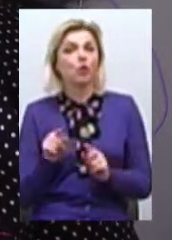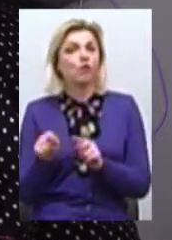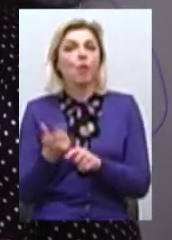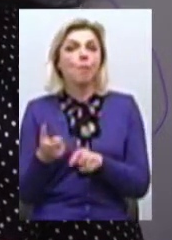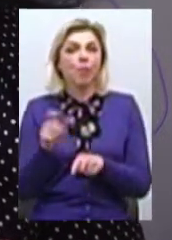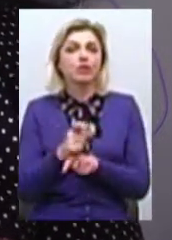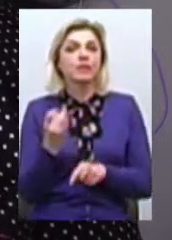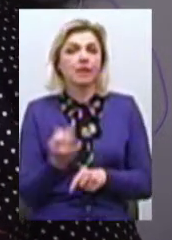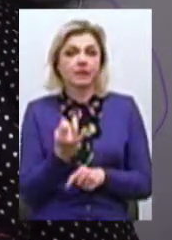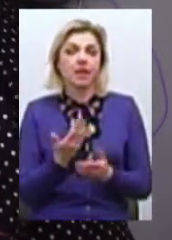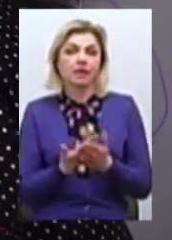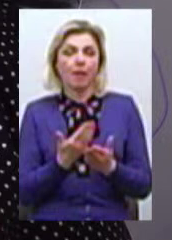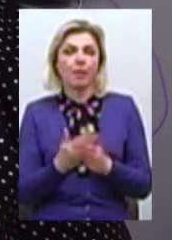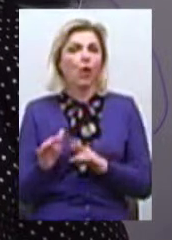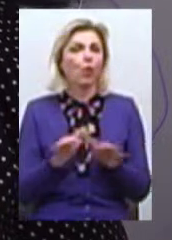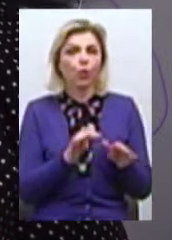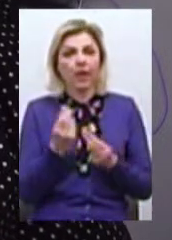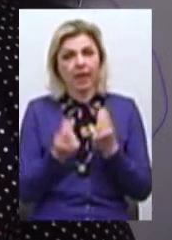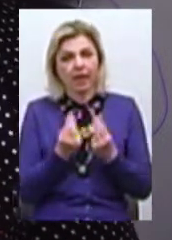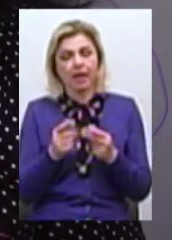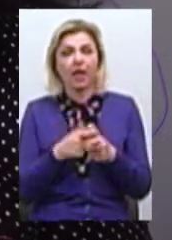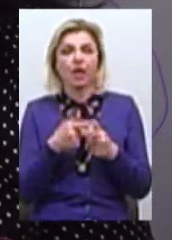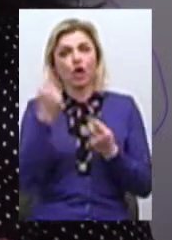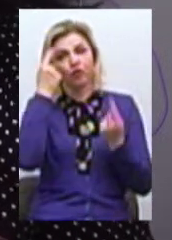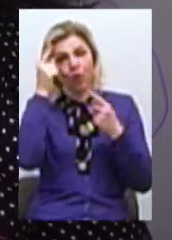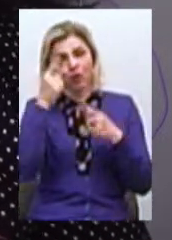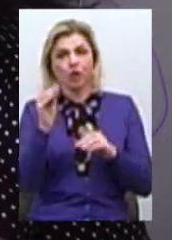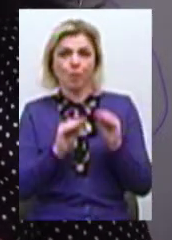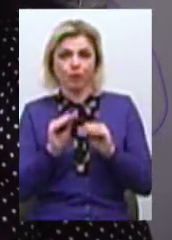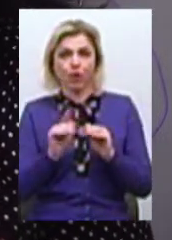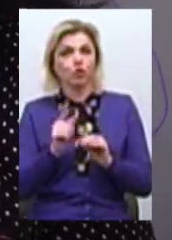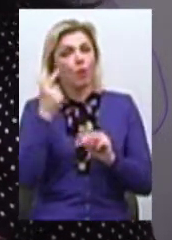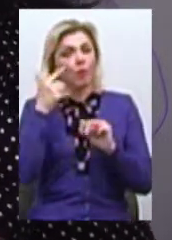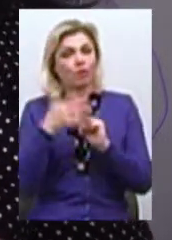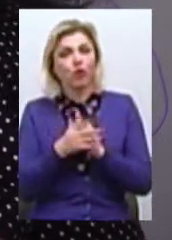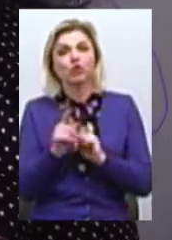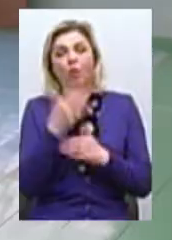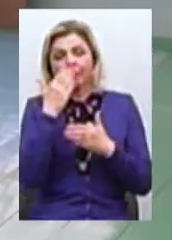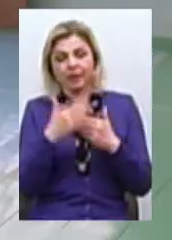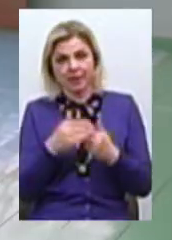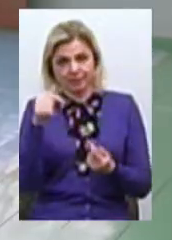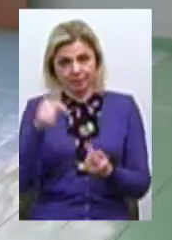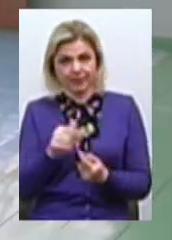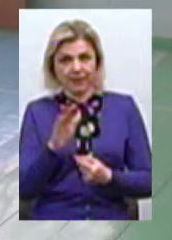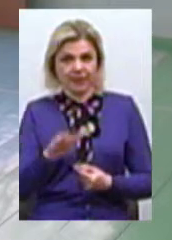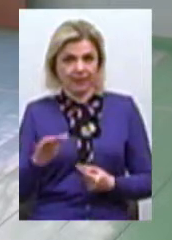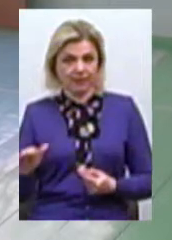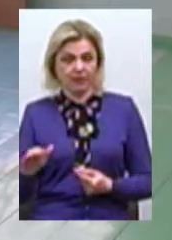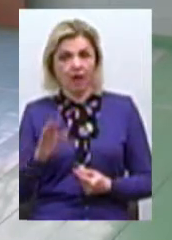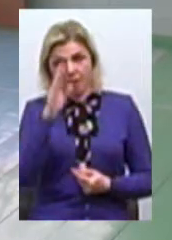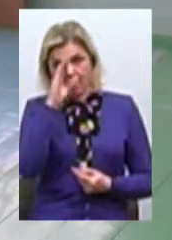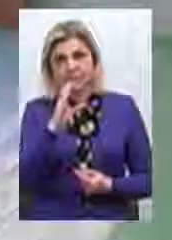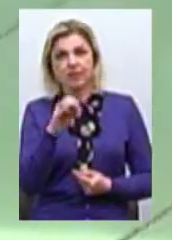зацікавлений? Наприклад, в рухливих іграх або в творчості, поробках. Щоб зрозуміти, що ближче для дитини. Семен – сирота.